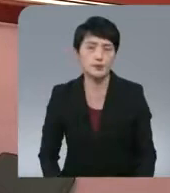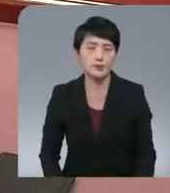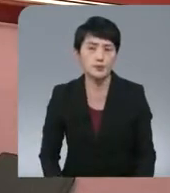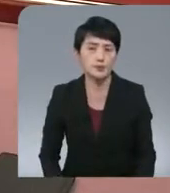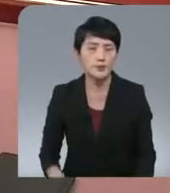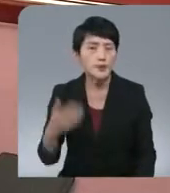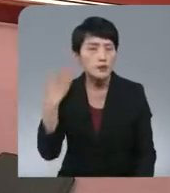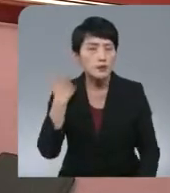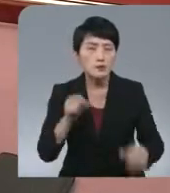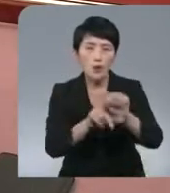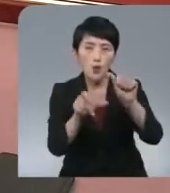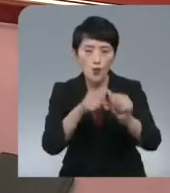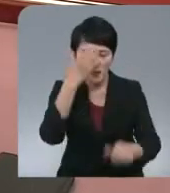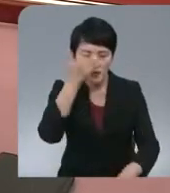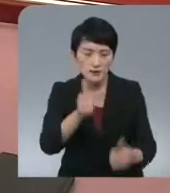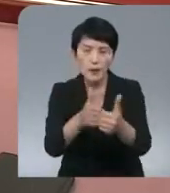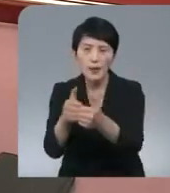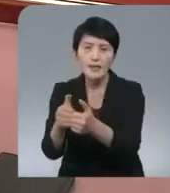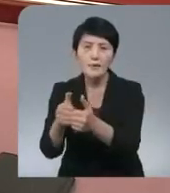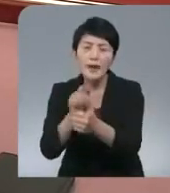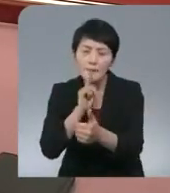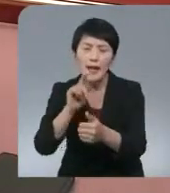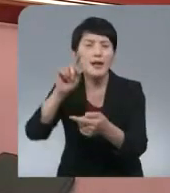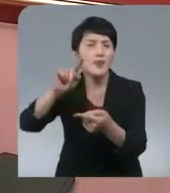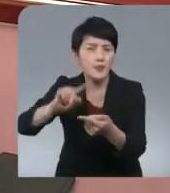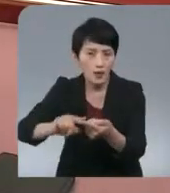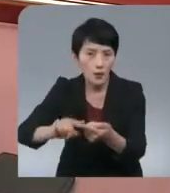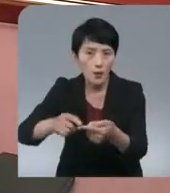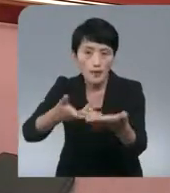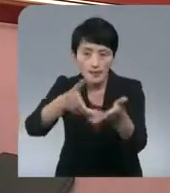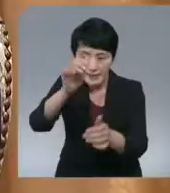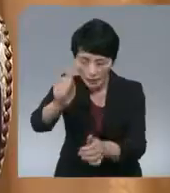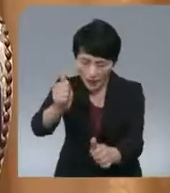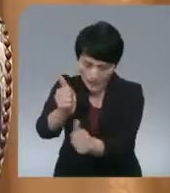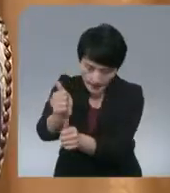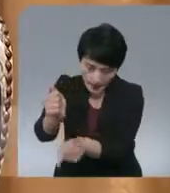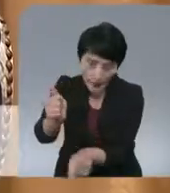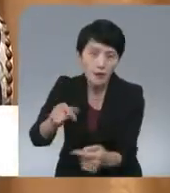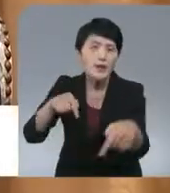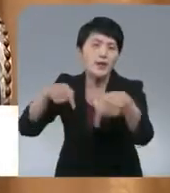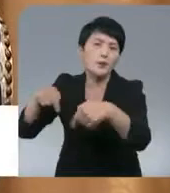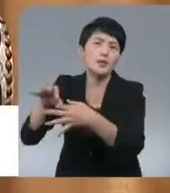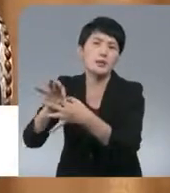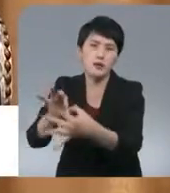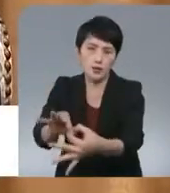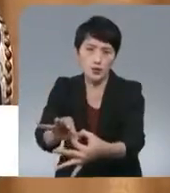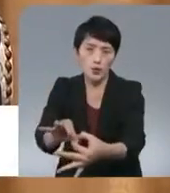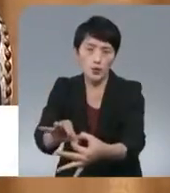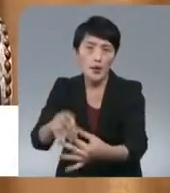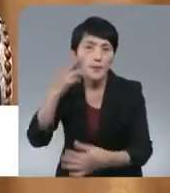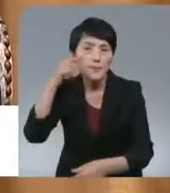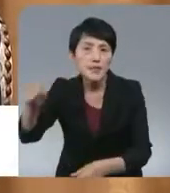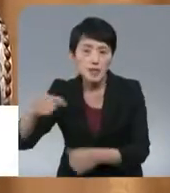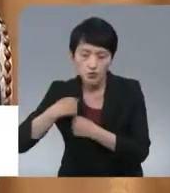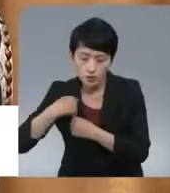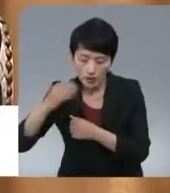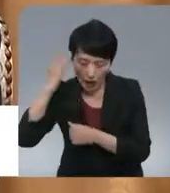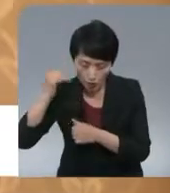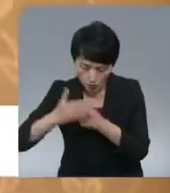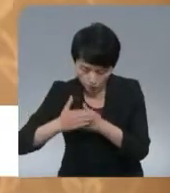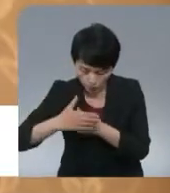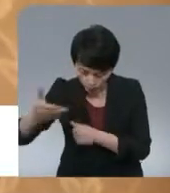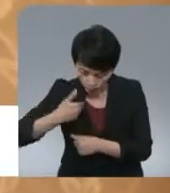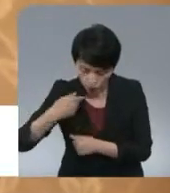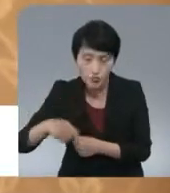chiến lược bao gồm cả việc tái khởi động nhóm tư vấn chiến lược trang đêm mở rộng age share song song với Thảo luận các bộ trưởng và thứ trưởng